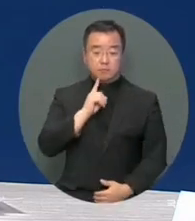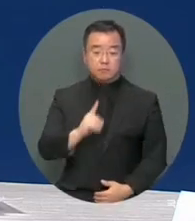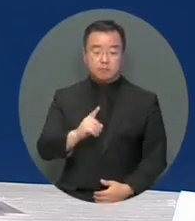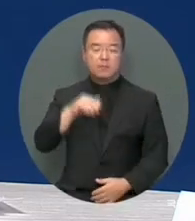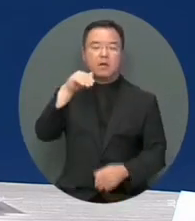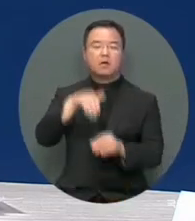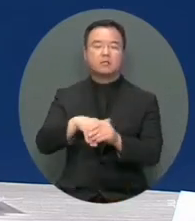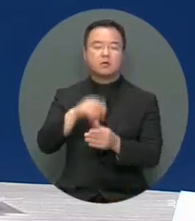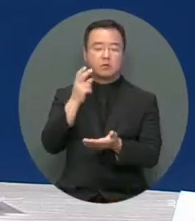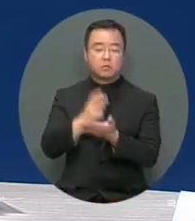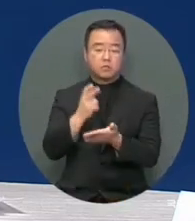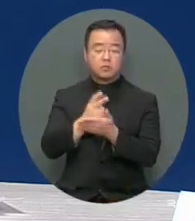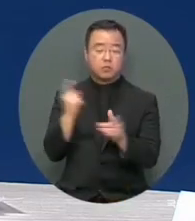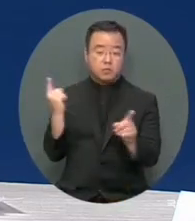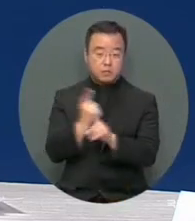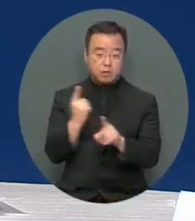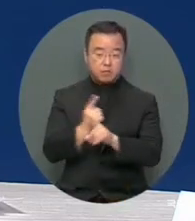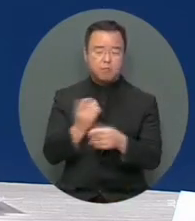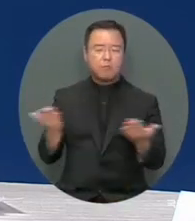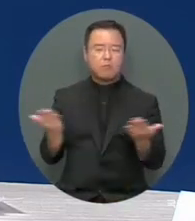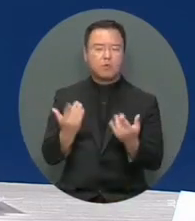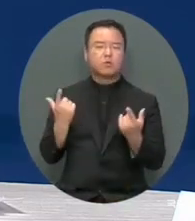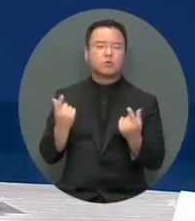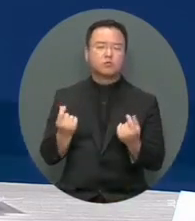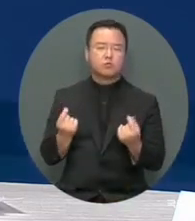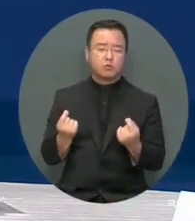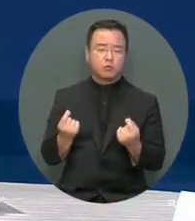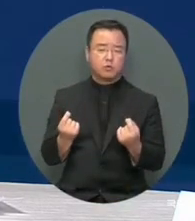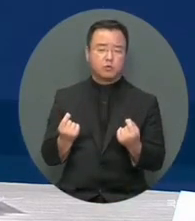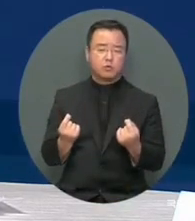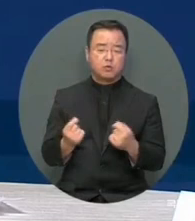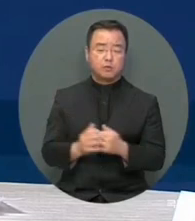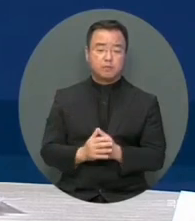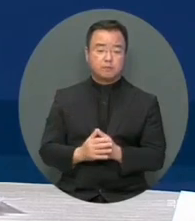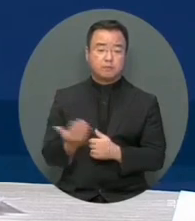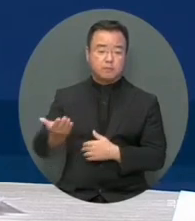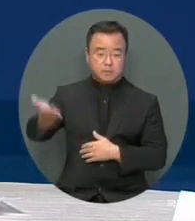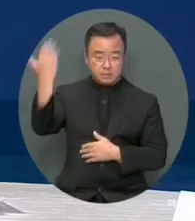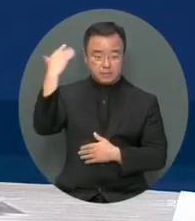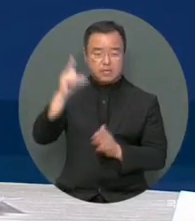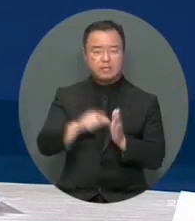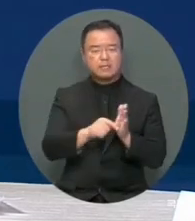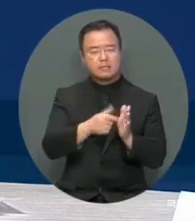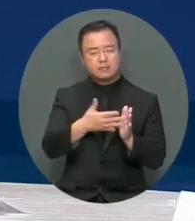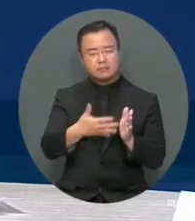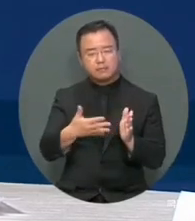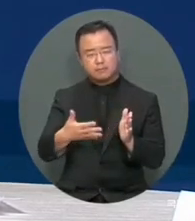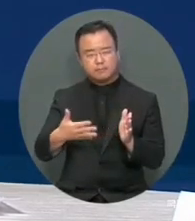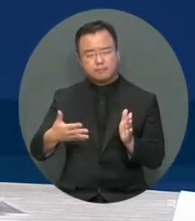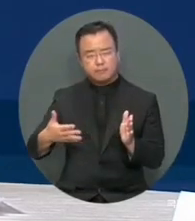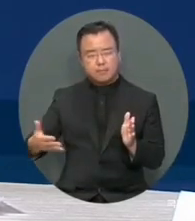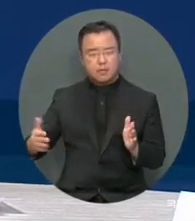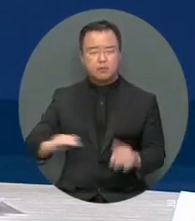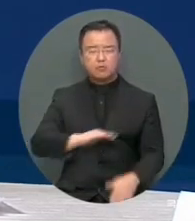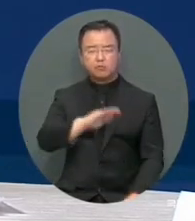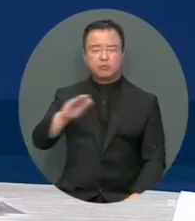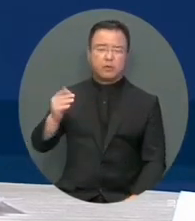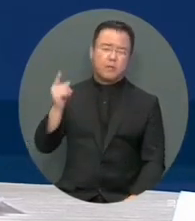선거제도 개편은 바로 그렇게 해야 하는 일입니다. 지난 시간 우리는 먼 길을